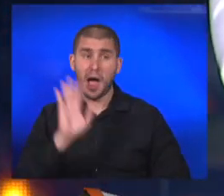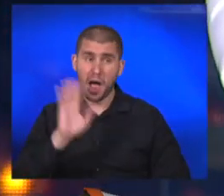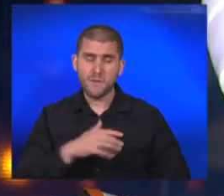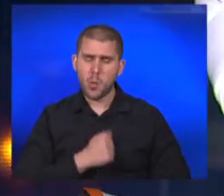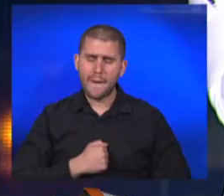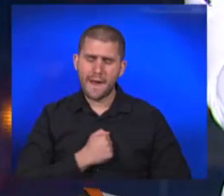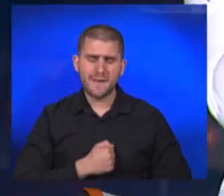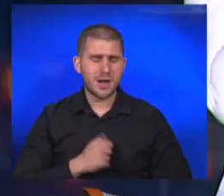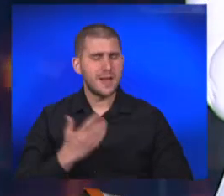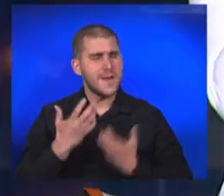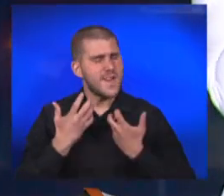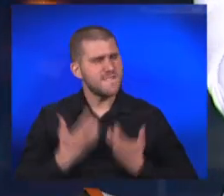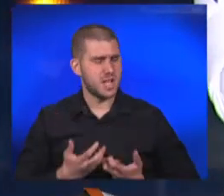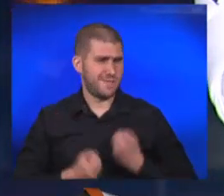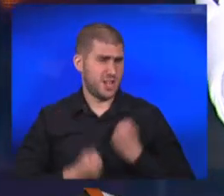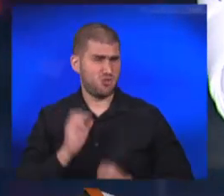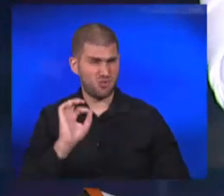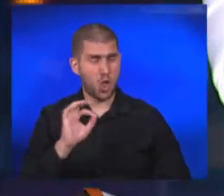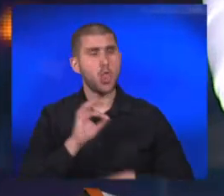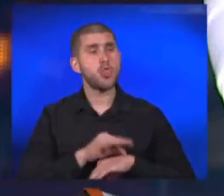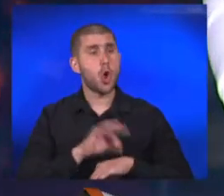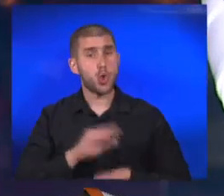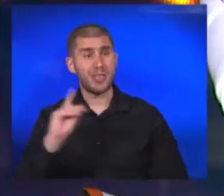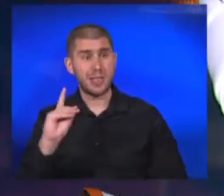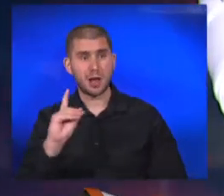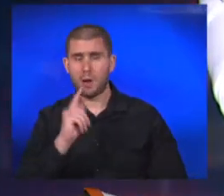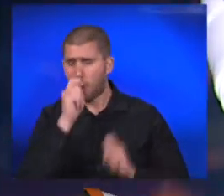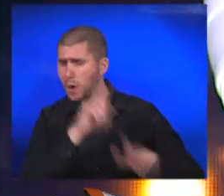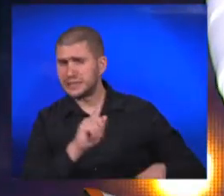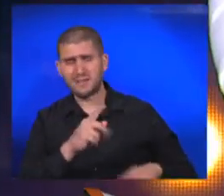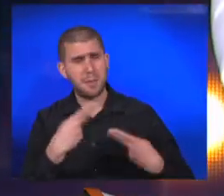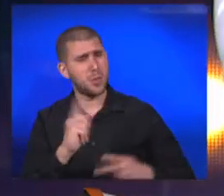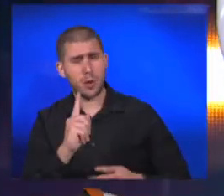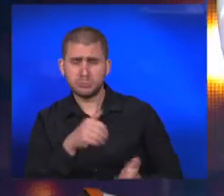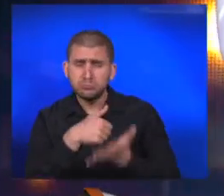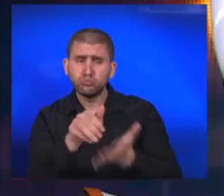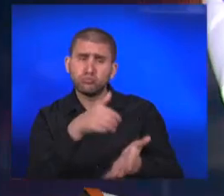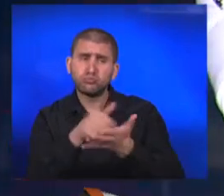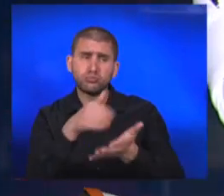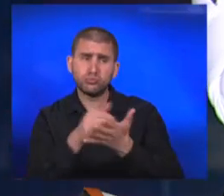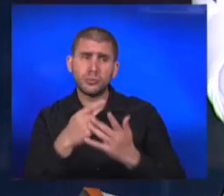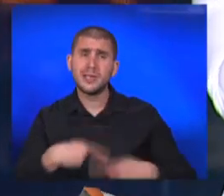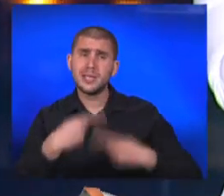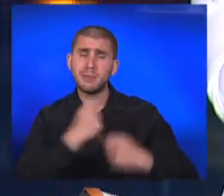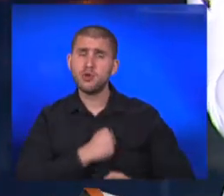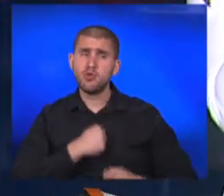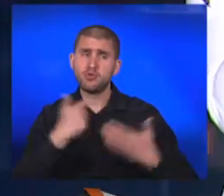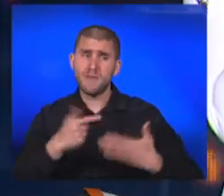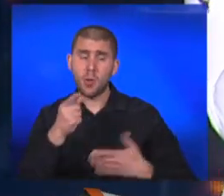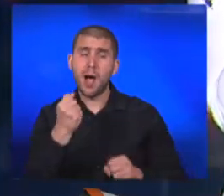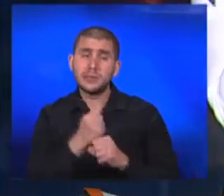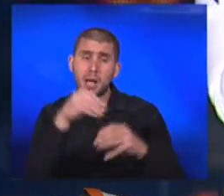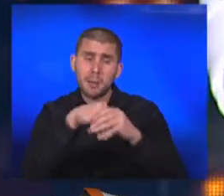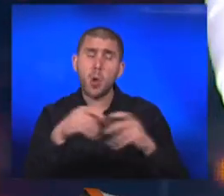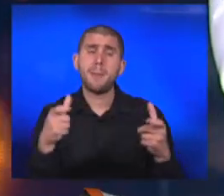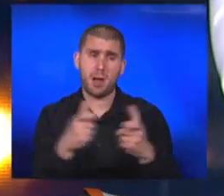האבל האישי הכבד, דוקטור דיקר לא עזב את בית החולים. את ימי השבעה הוא קיים